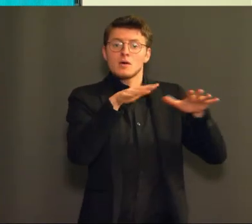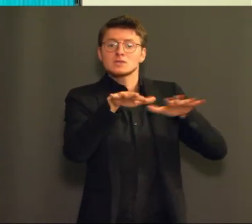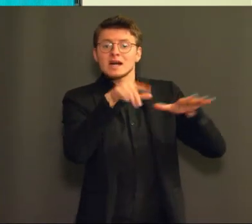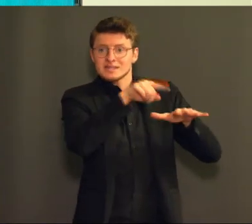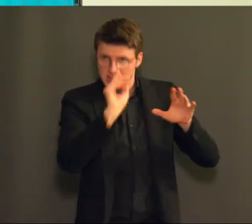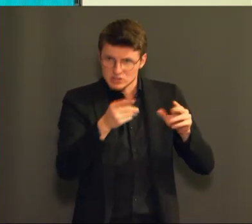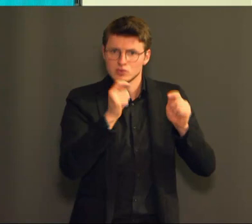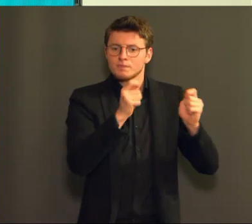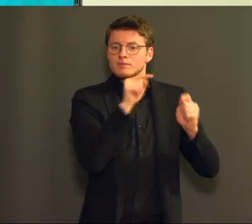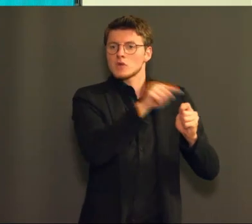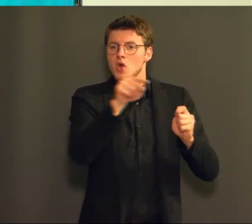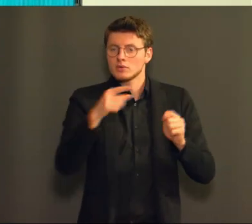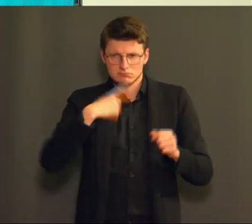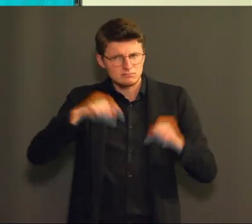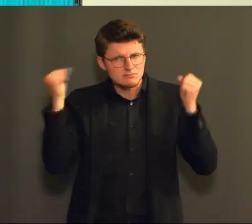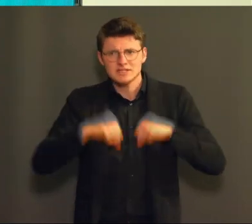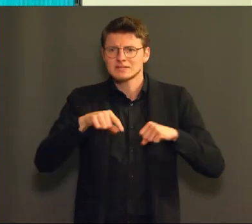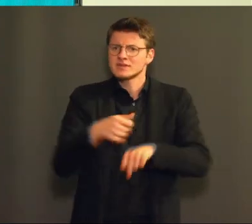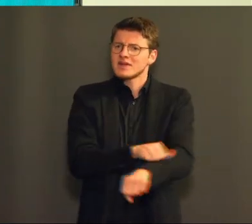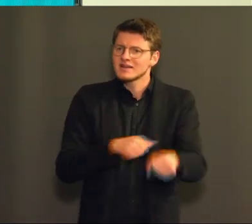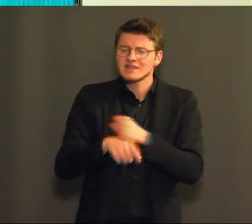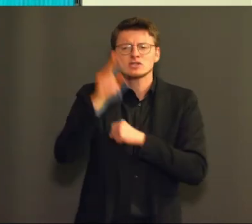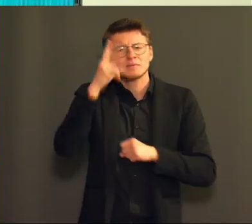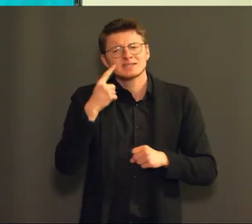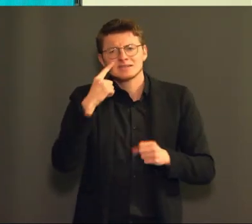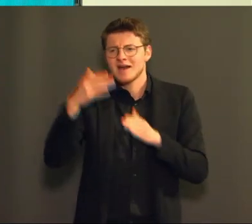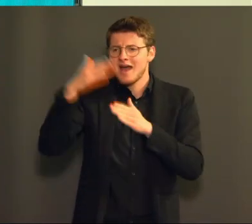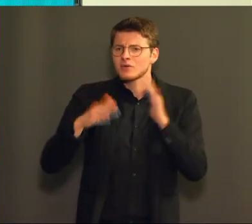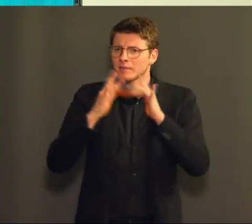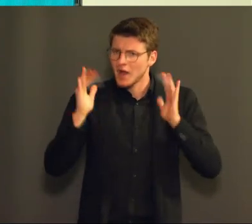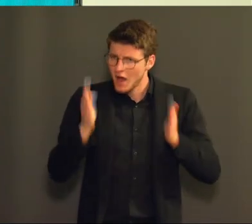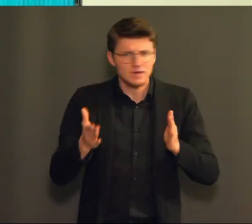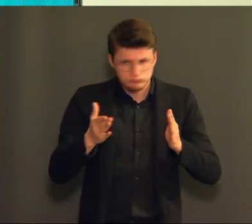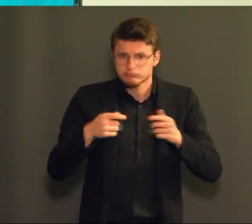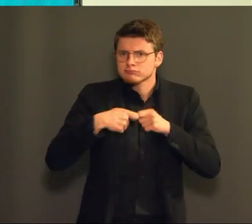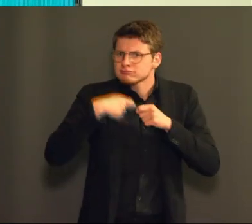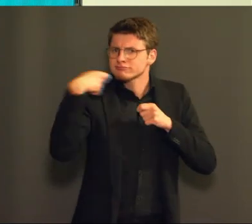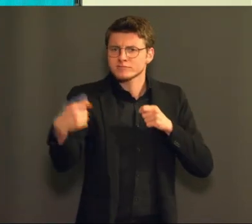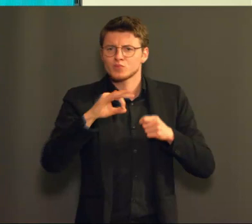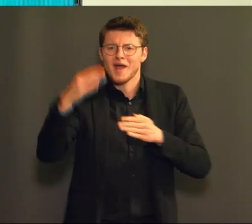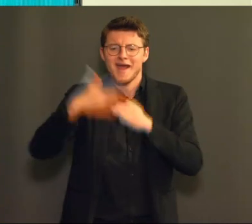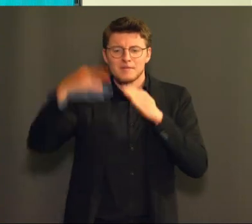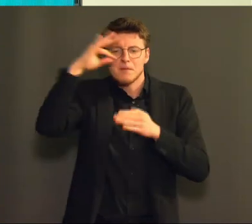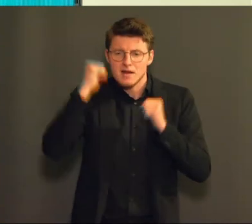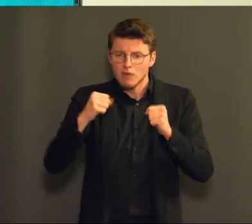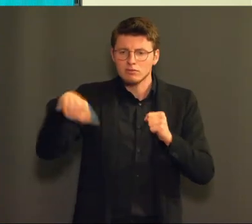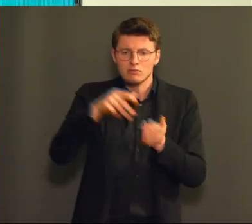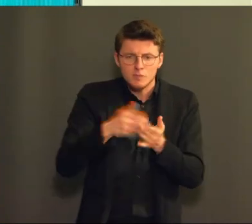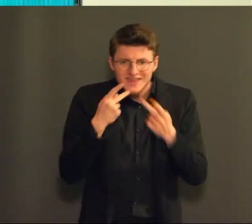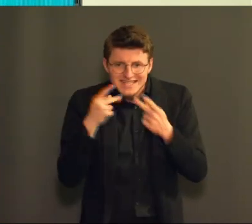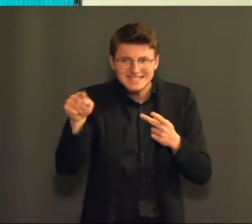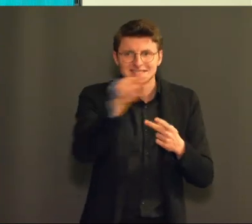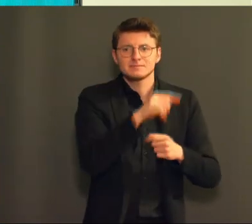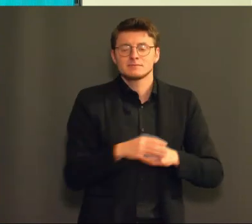dit initiatief, dat normaliter eind april afliep, te verlengen tot eind mei. De bedoeling is en